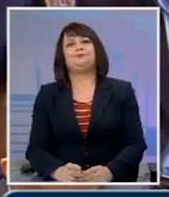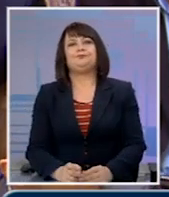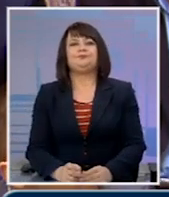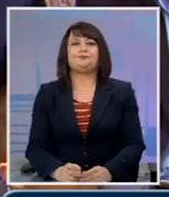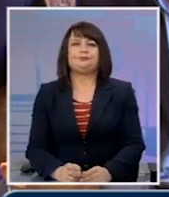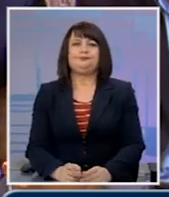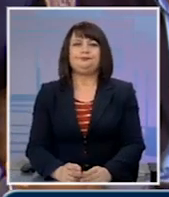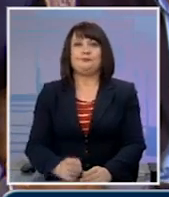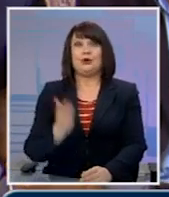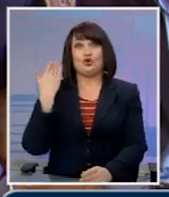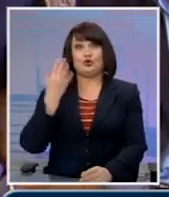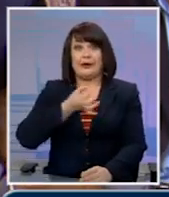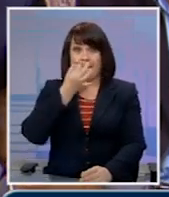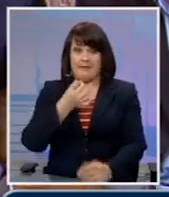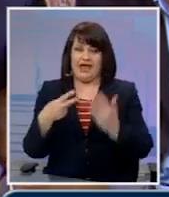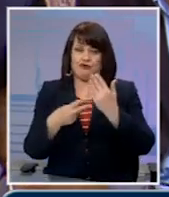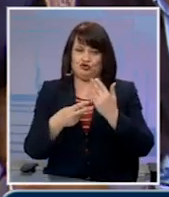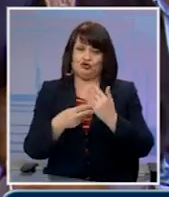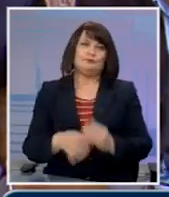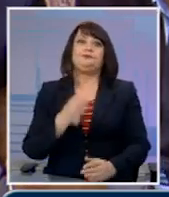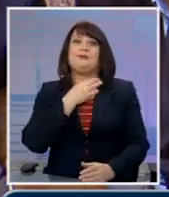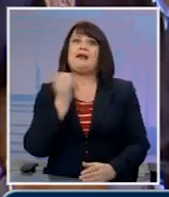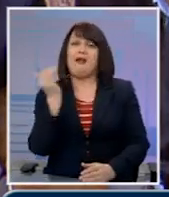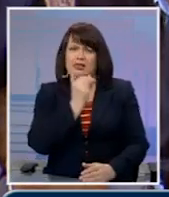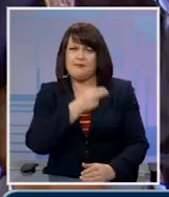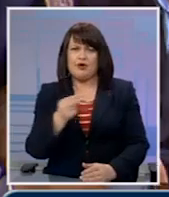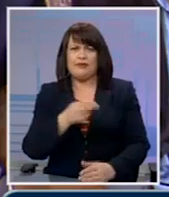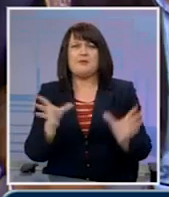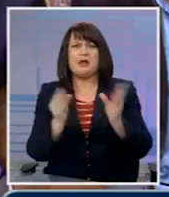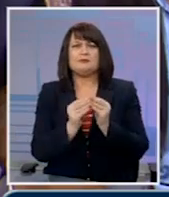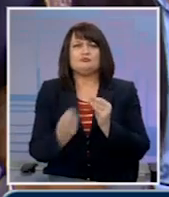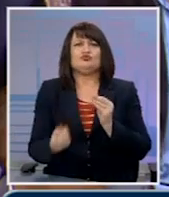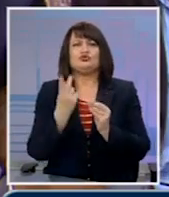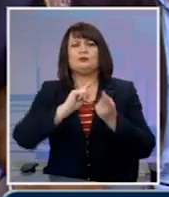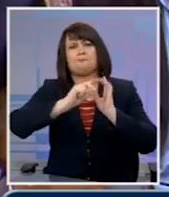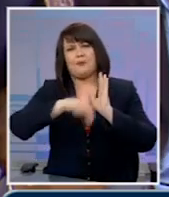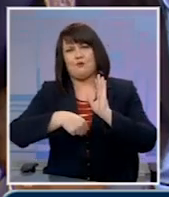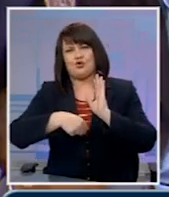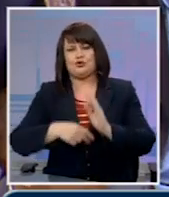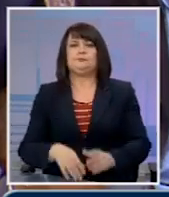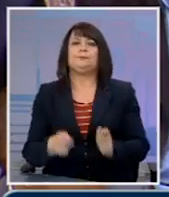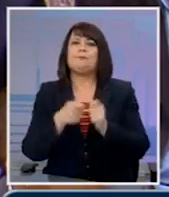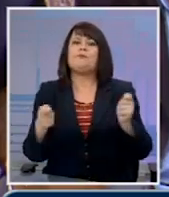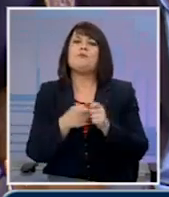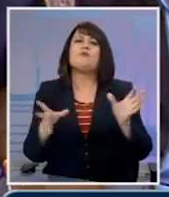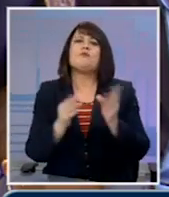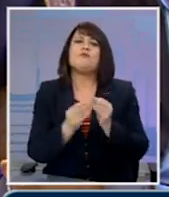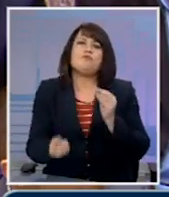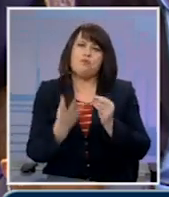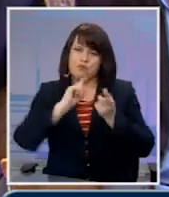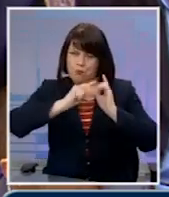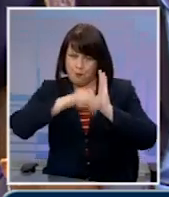χαρακτηριστικά αναφέρει κατεπείγον λοιπόν το ζήτημα του νέου μνημονίου τα μέτρα του νέου μνημονίου του